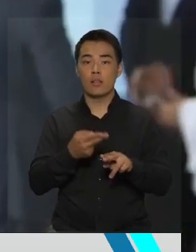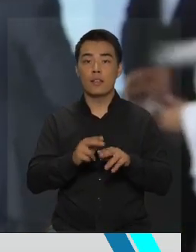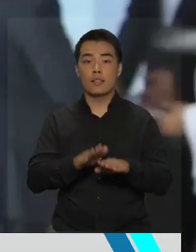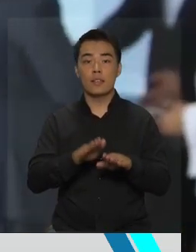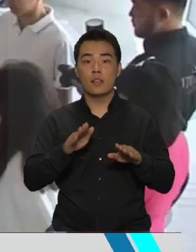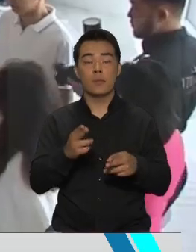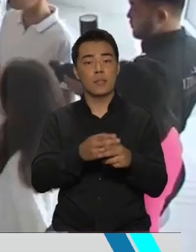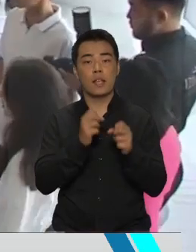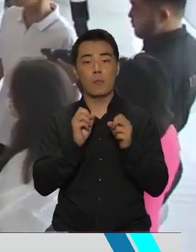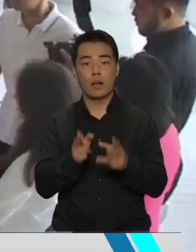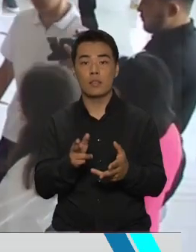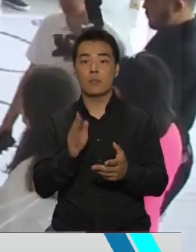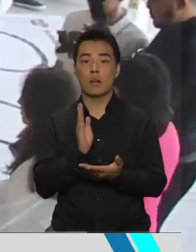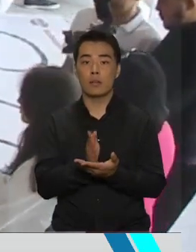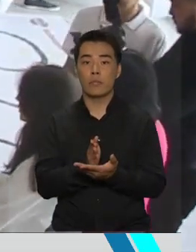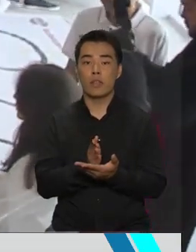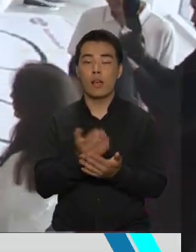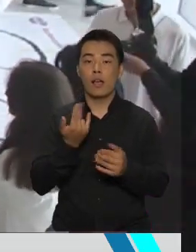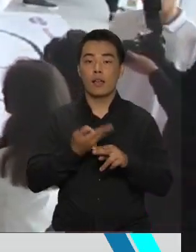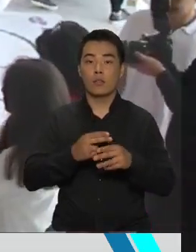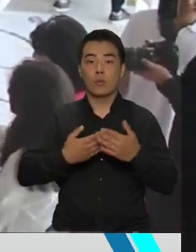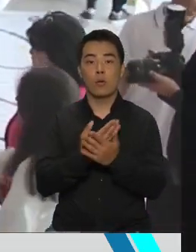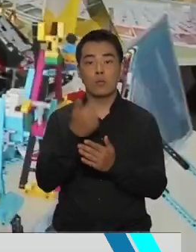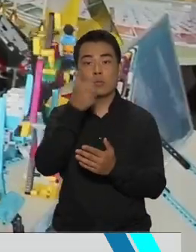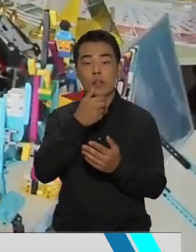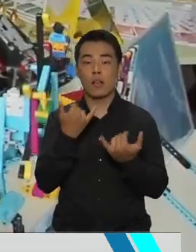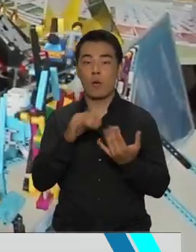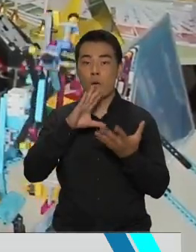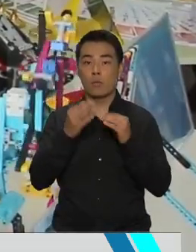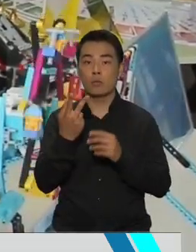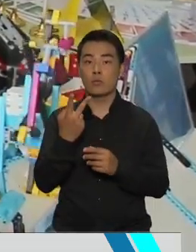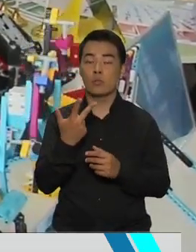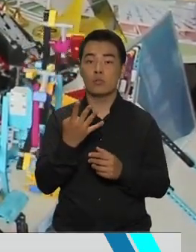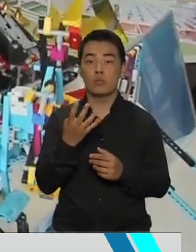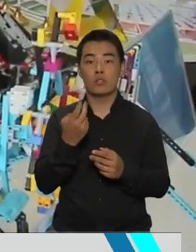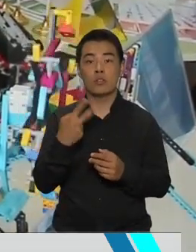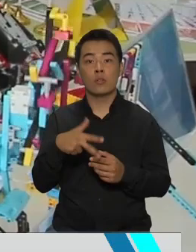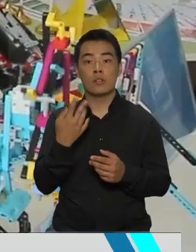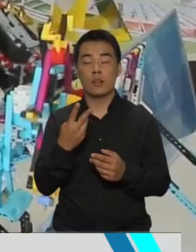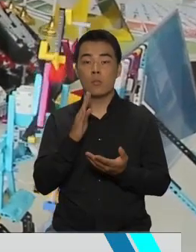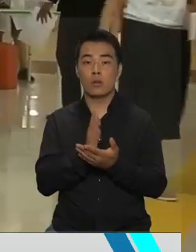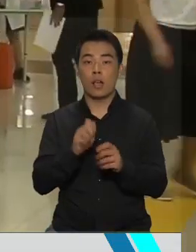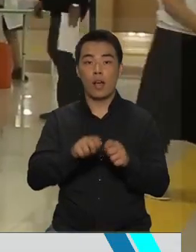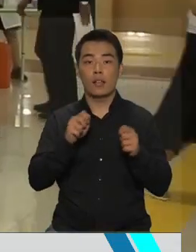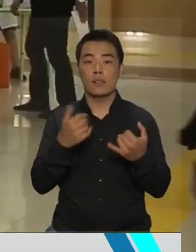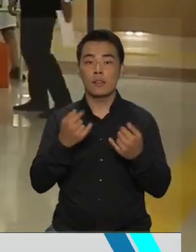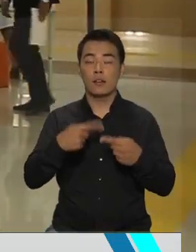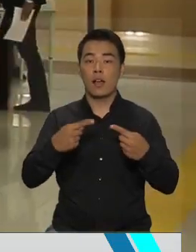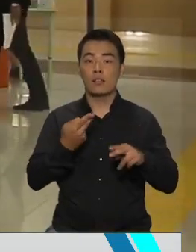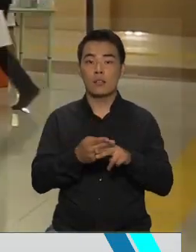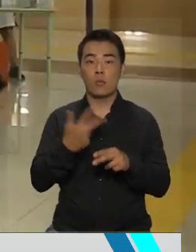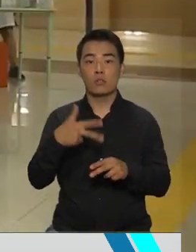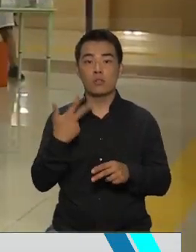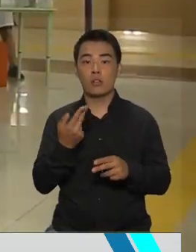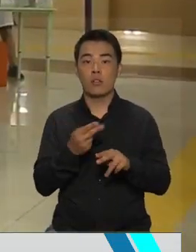баланың қауіпсіздігі. Аймақта жаңа оқу жылында 428 мектеп есігін айқара ашады. 33 білім беру ұйымдарына күрделі жөндеу